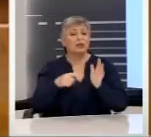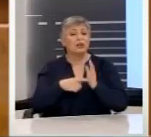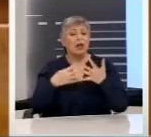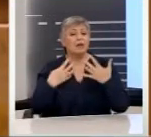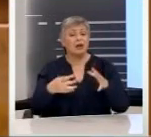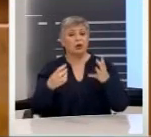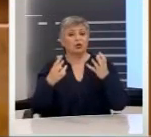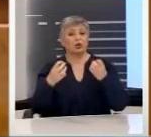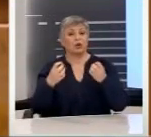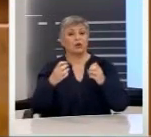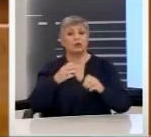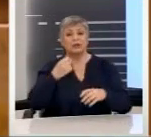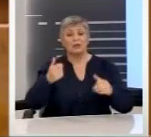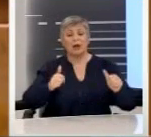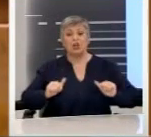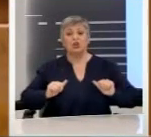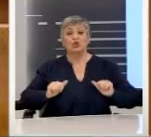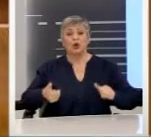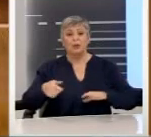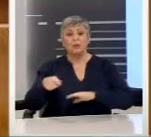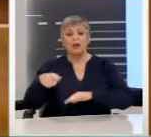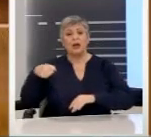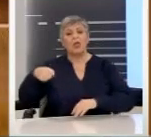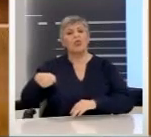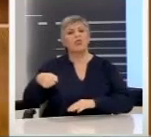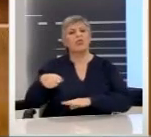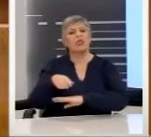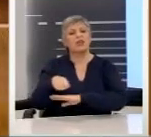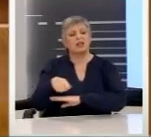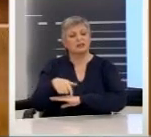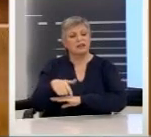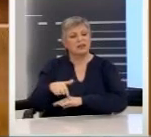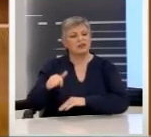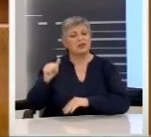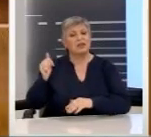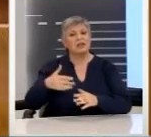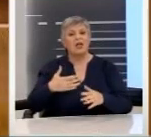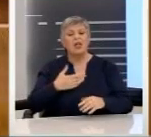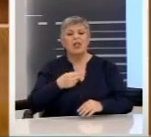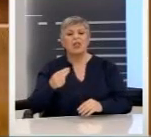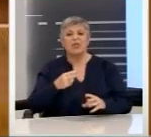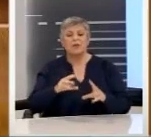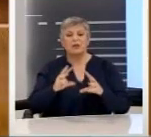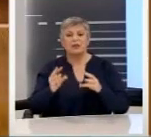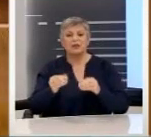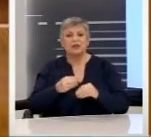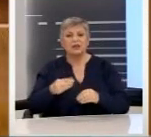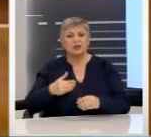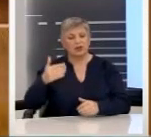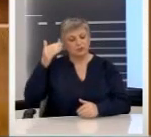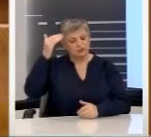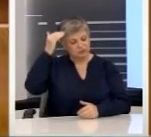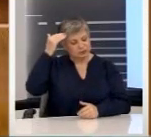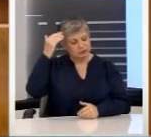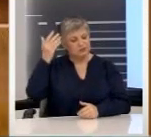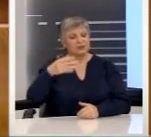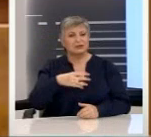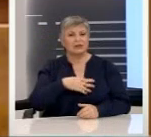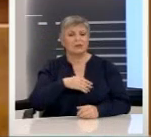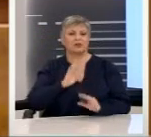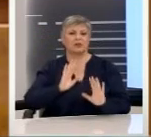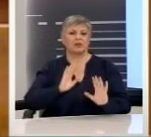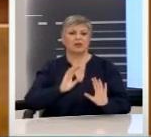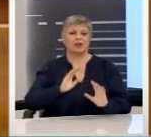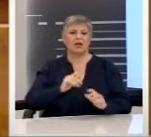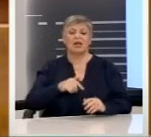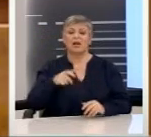Δημοκρατίας για τους τολμηρούς δικαστές. Είναι πρώτιστα υπόθεση φρονήματος. Δηλαδή εκπορεύεται από την ψυχή του ως δικαστικού